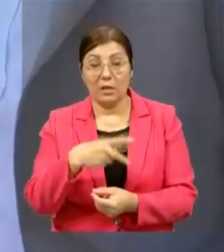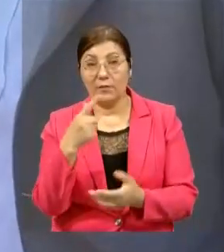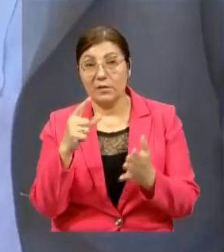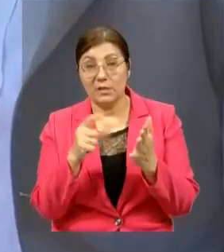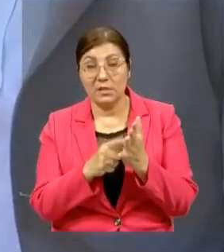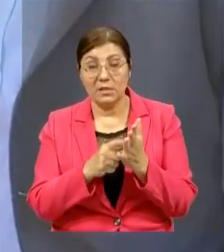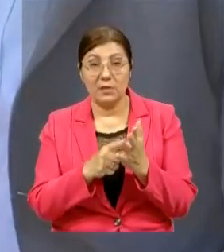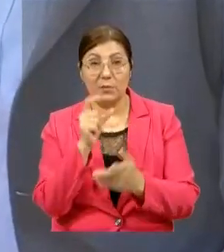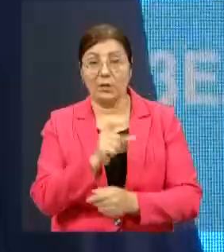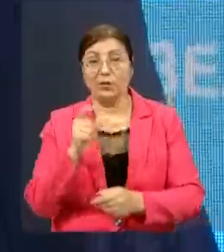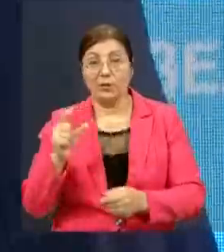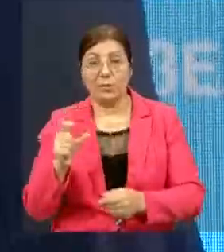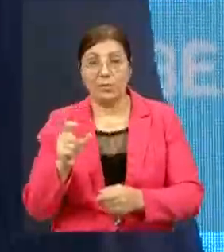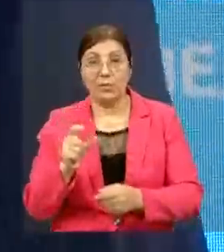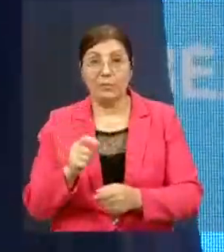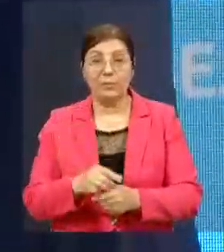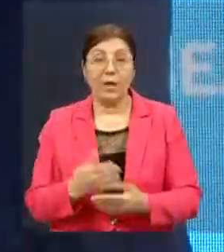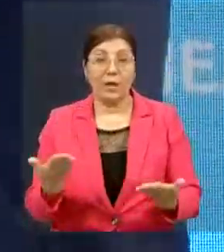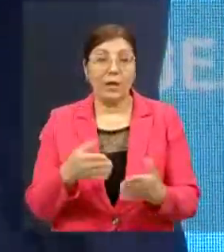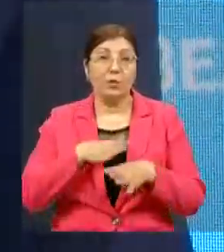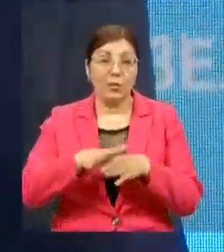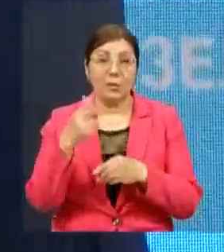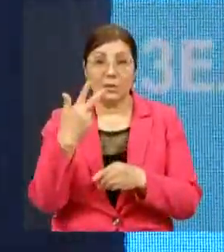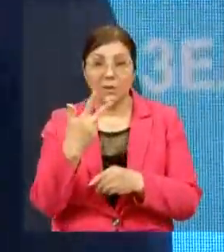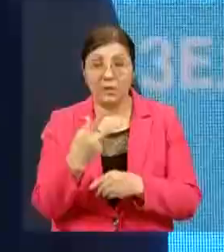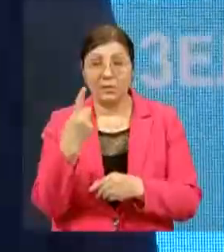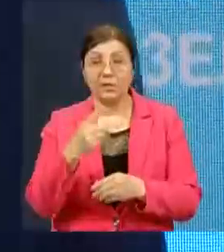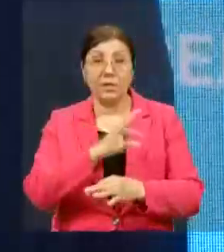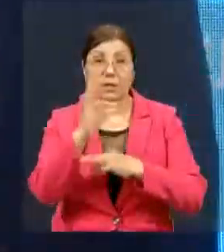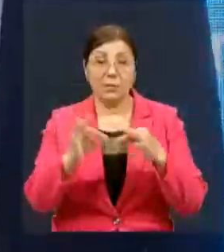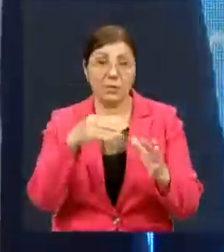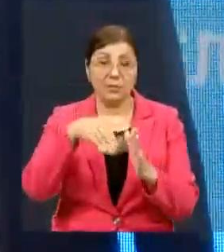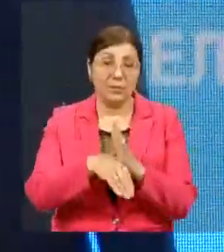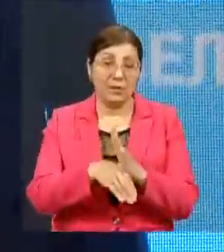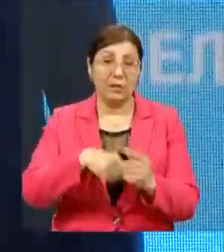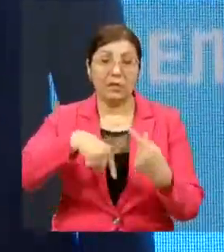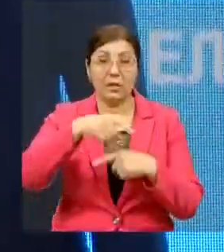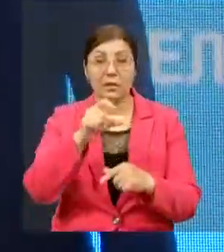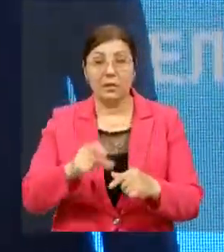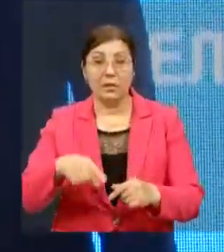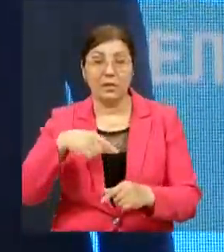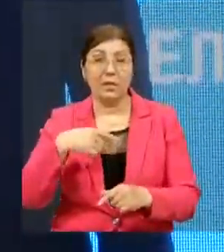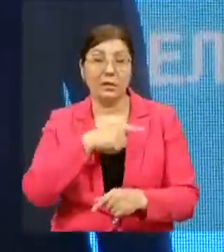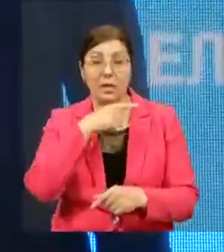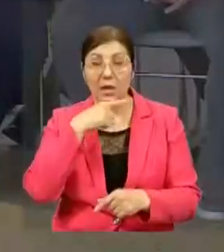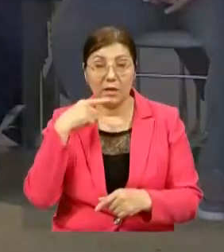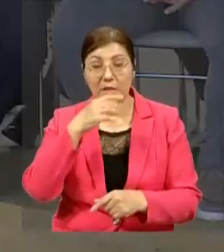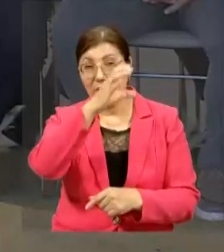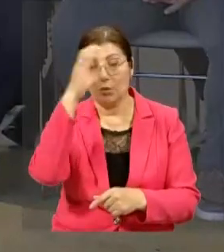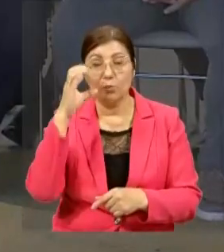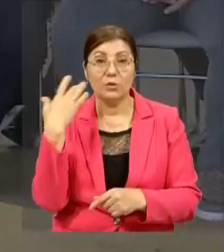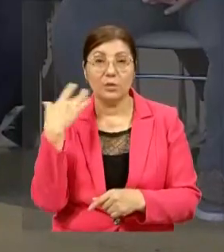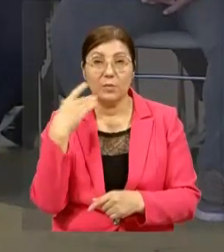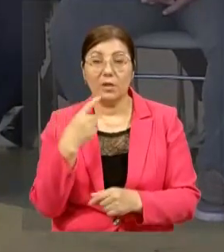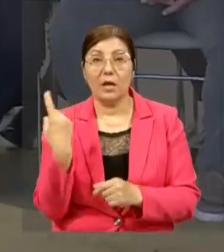реализовать в регионе 31 крупный проект среди них помимо отечественных предприниматели бизнесмены из России Турции Китая и США один из